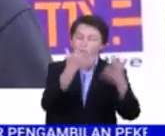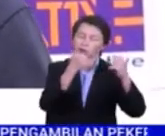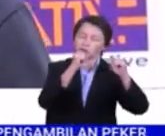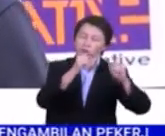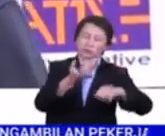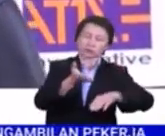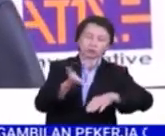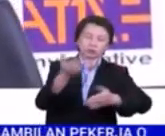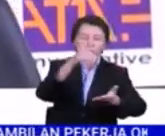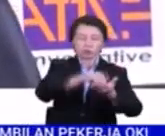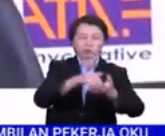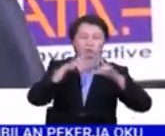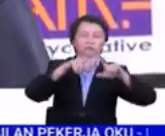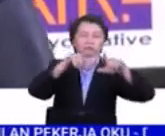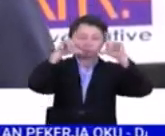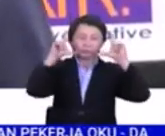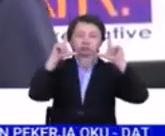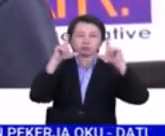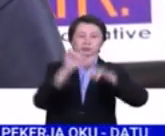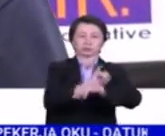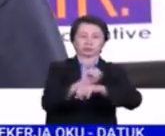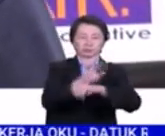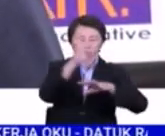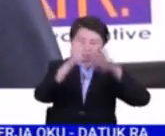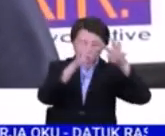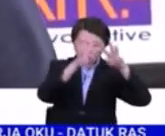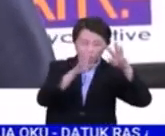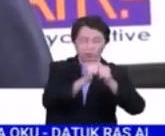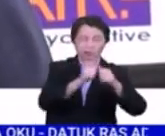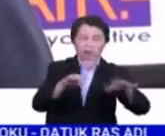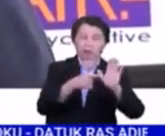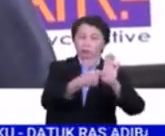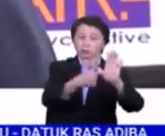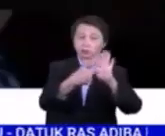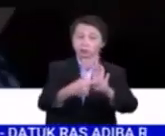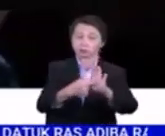lagi industri kreatif negara dengan menggabungkan elemen-elemen